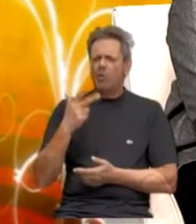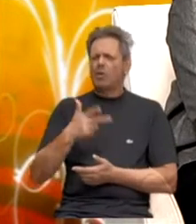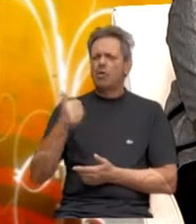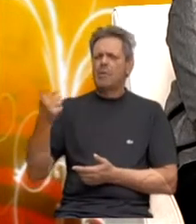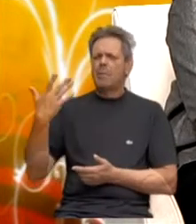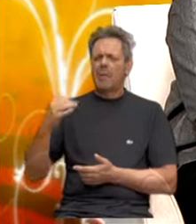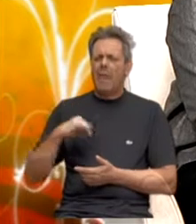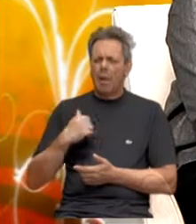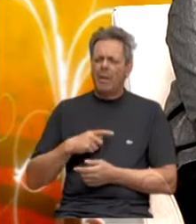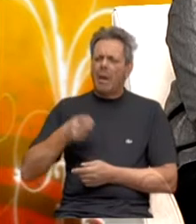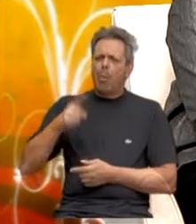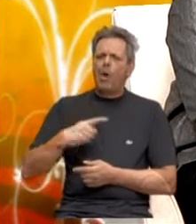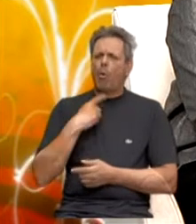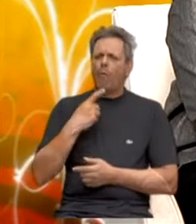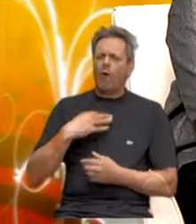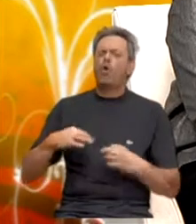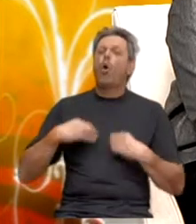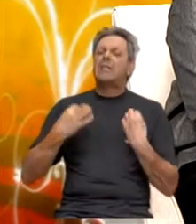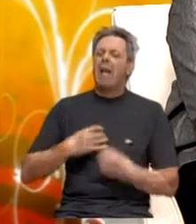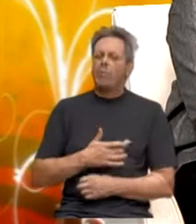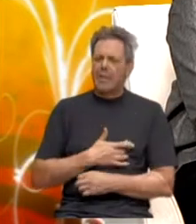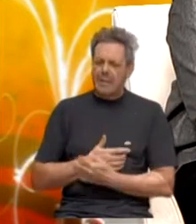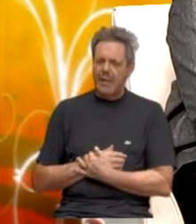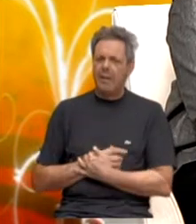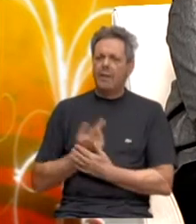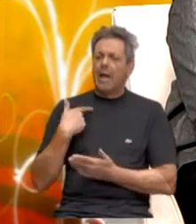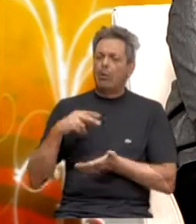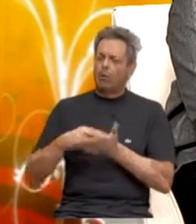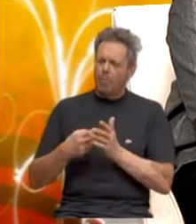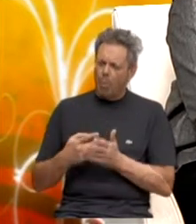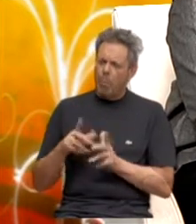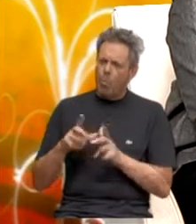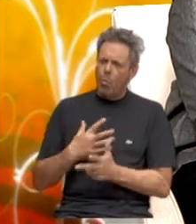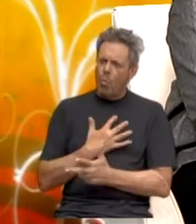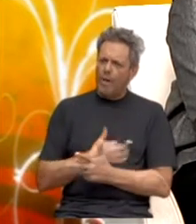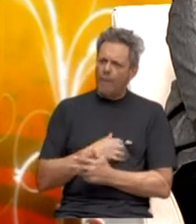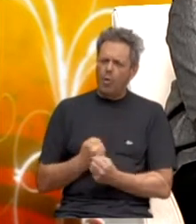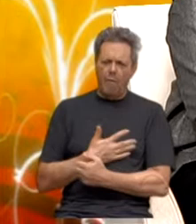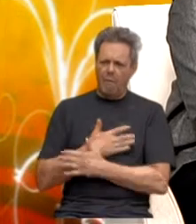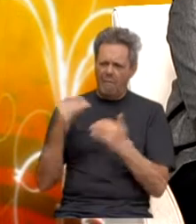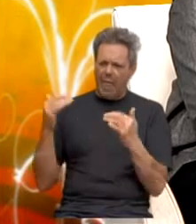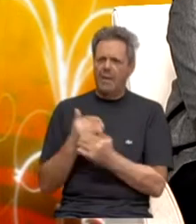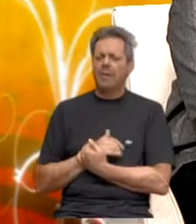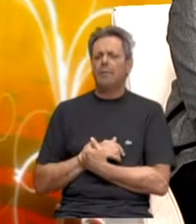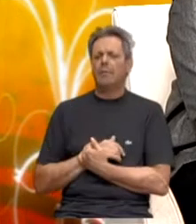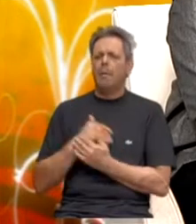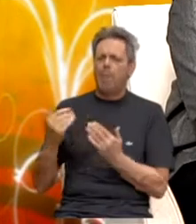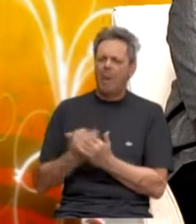u godini moramo govoriti o zdravlju srca, jer je problem u Hrvatskoj jako velik.